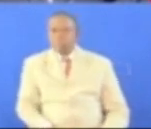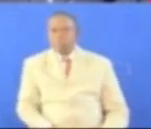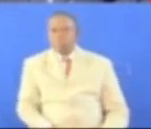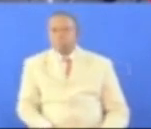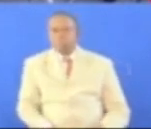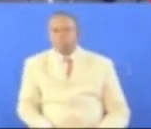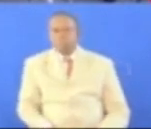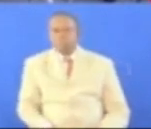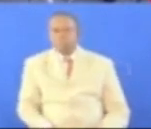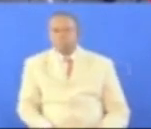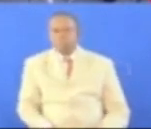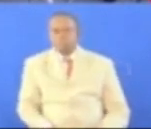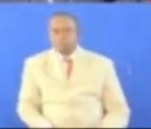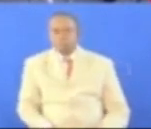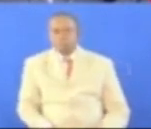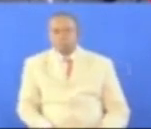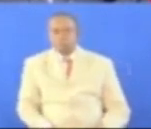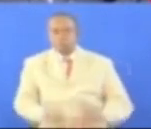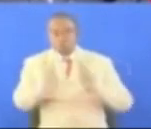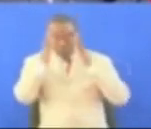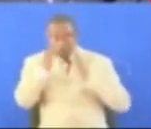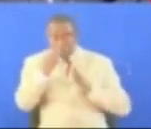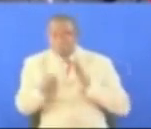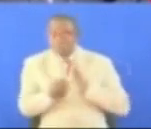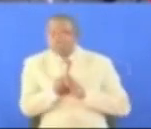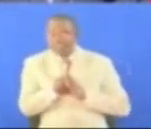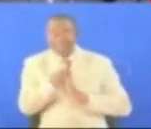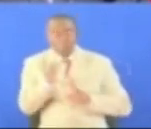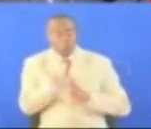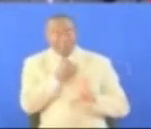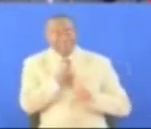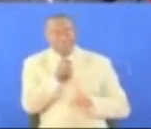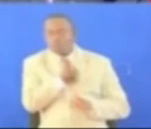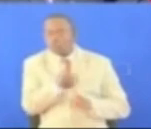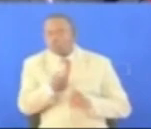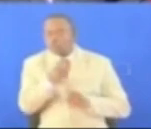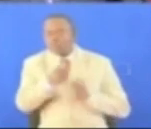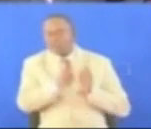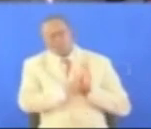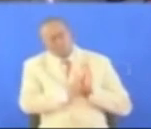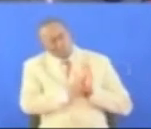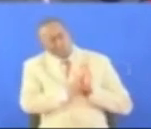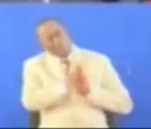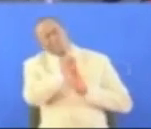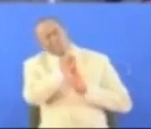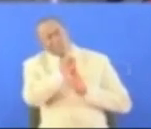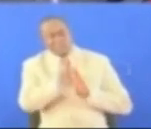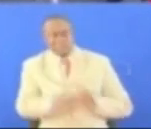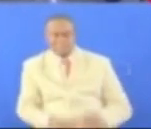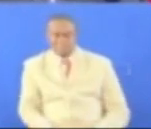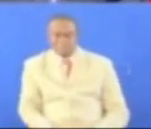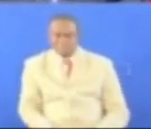Mheshimiwa Spika, hapa katikati ukatili kwa watoto wetu umezidi mno.